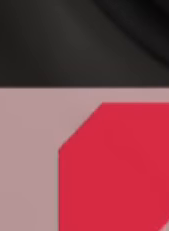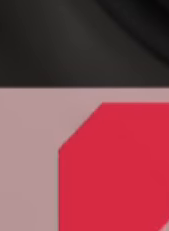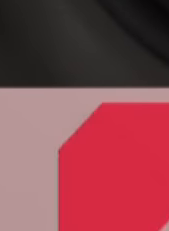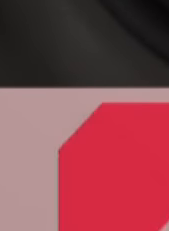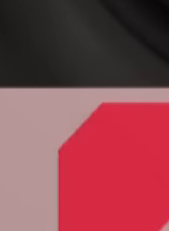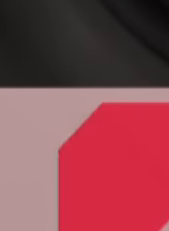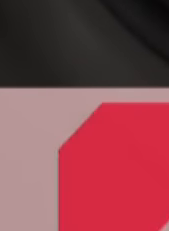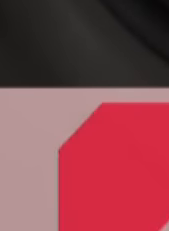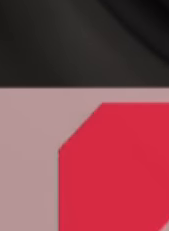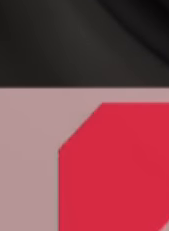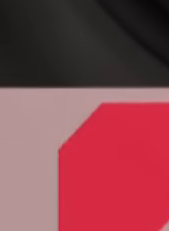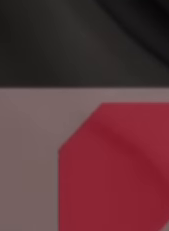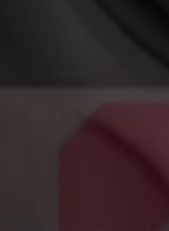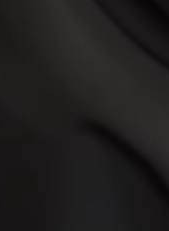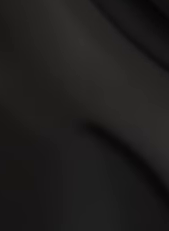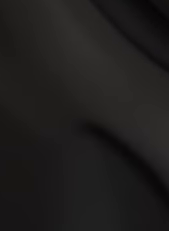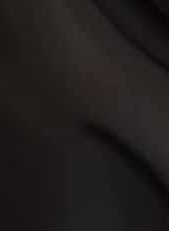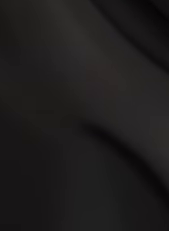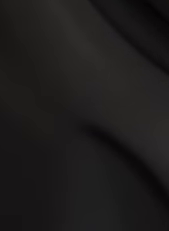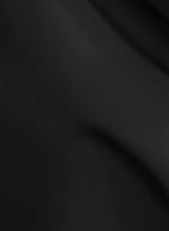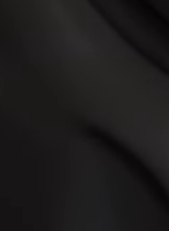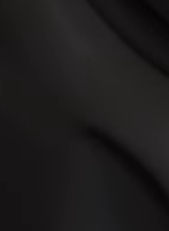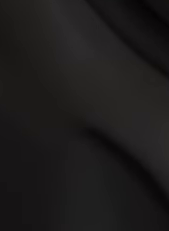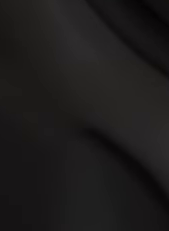도움이 된다고 생각합니다. 그게